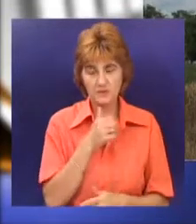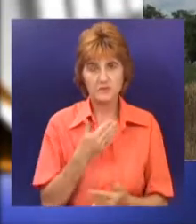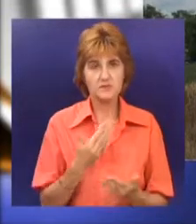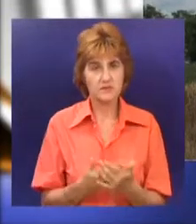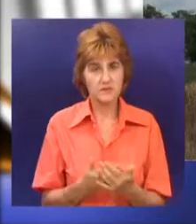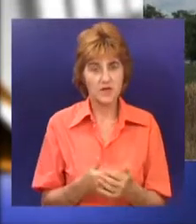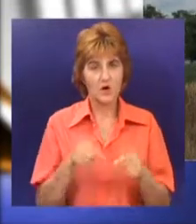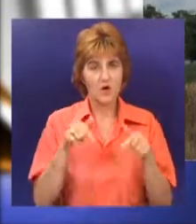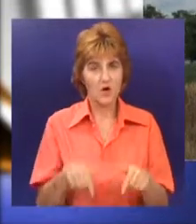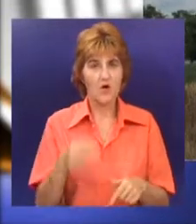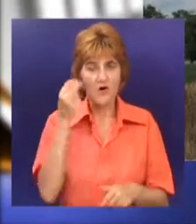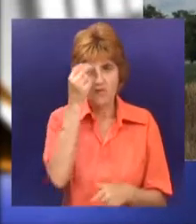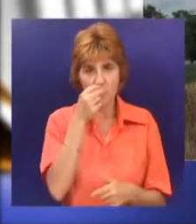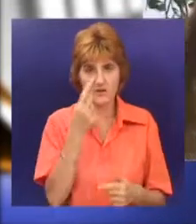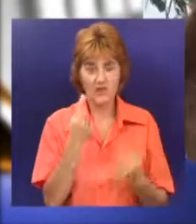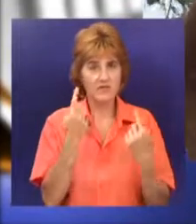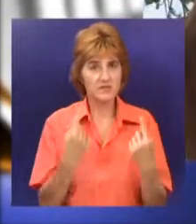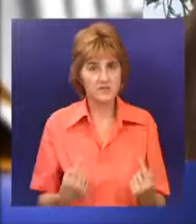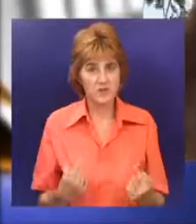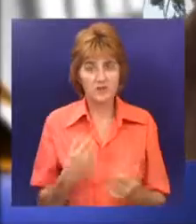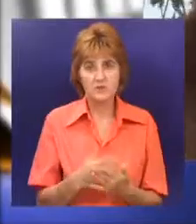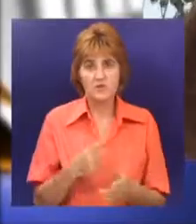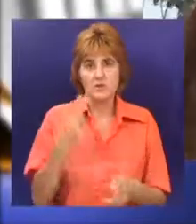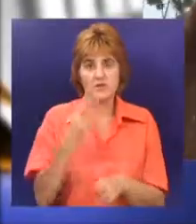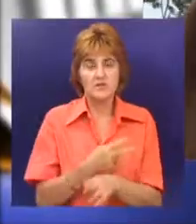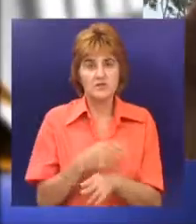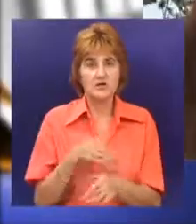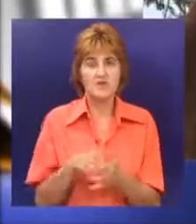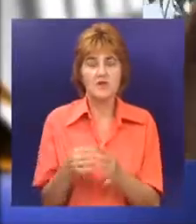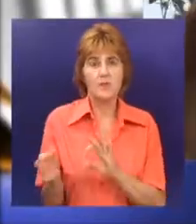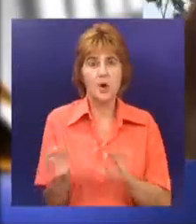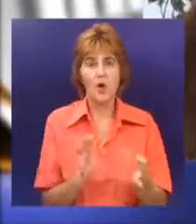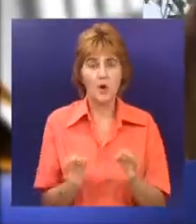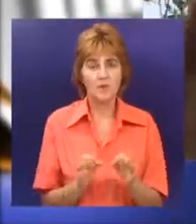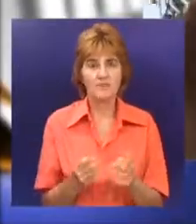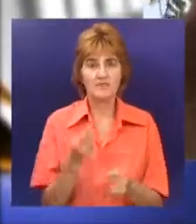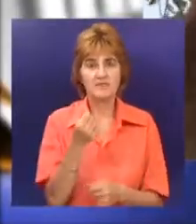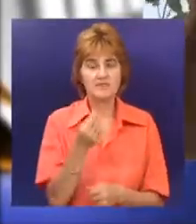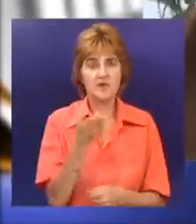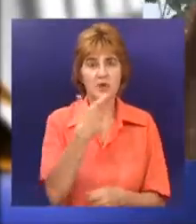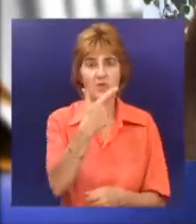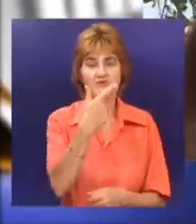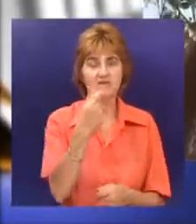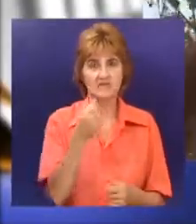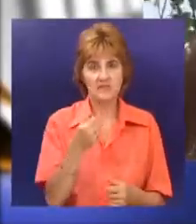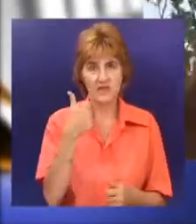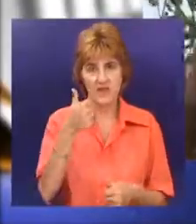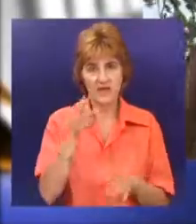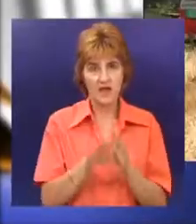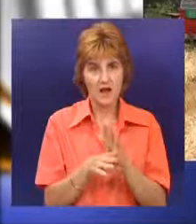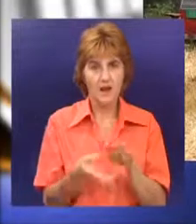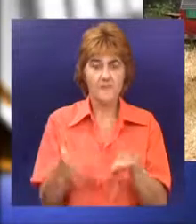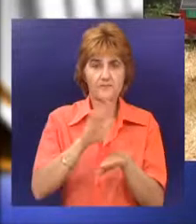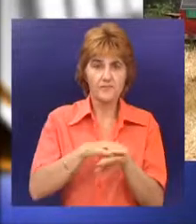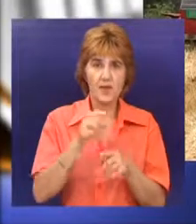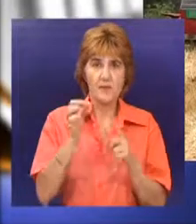vrednost. Krajem ove nedelje promet je stao, pošto država za potrebe robnih rezervi otkupljuje žito po ceni od 20 dinara po kilogramu